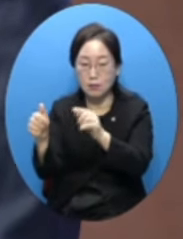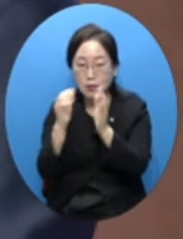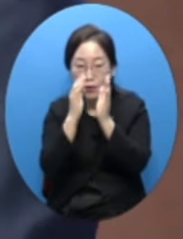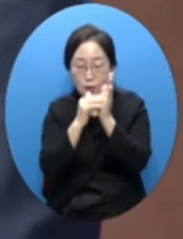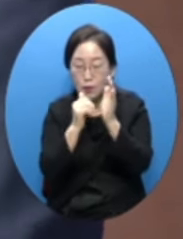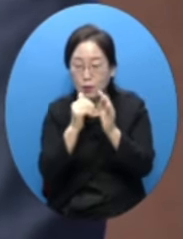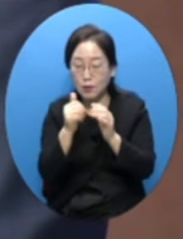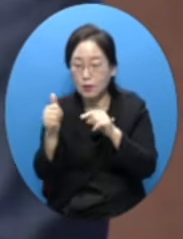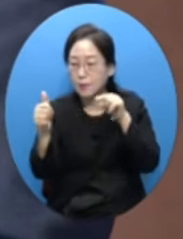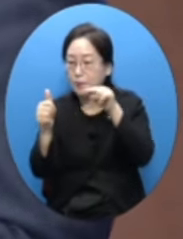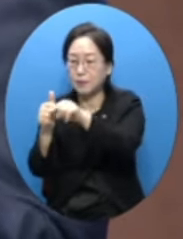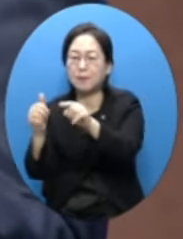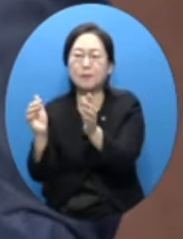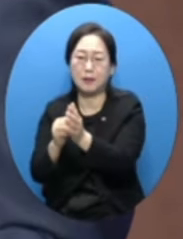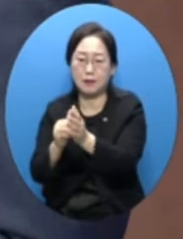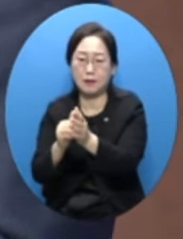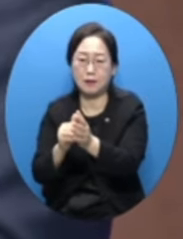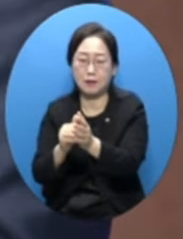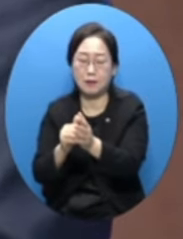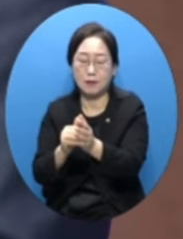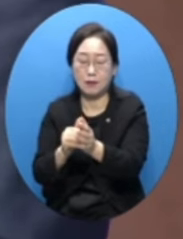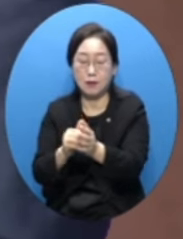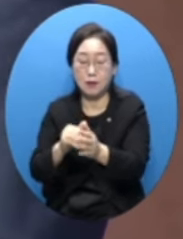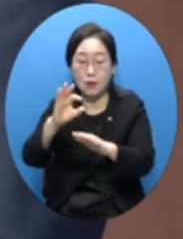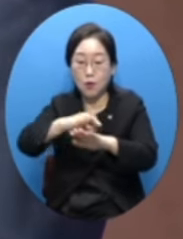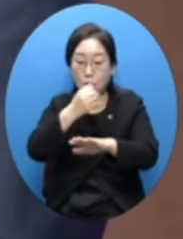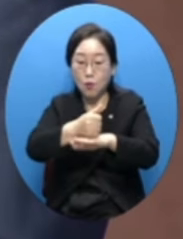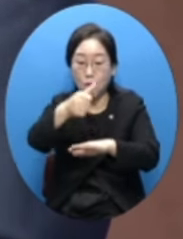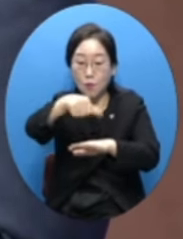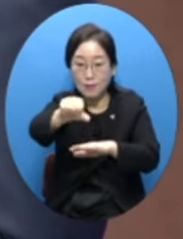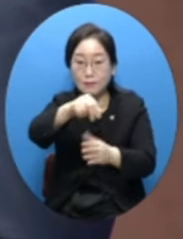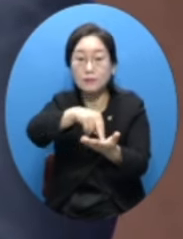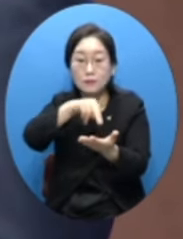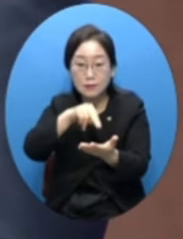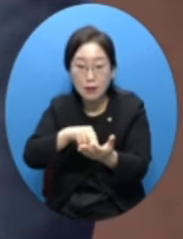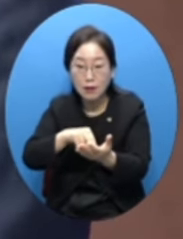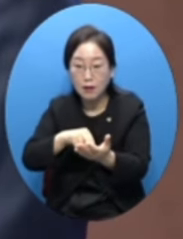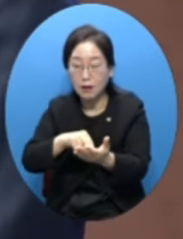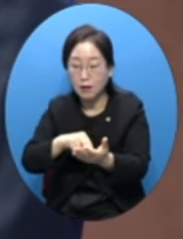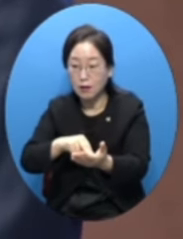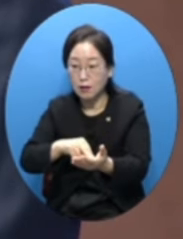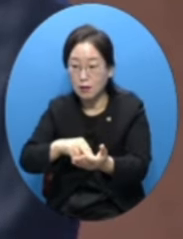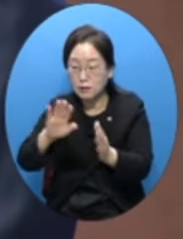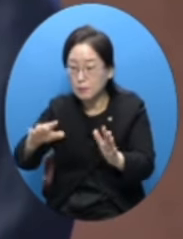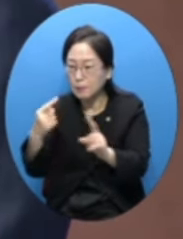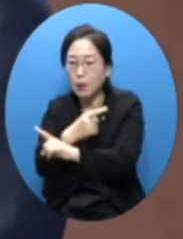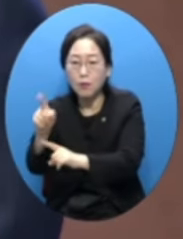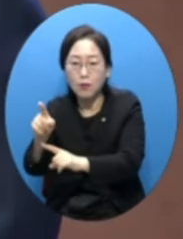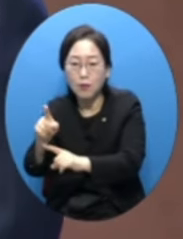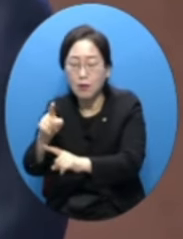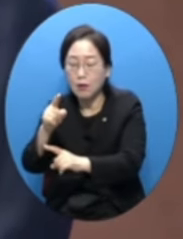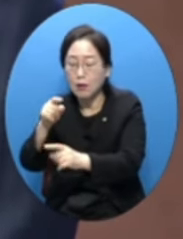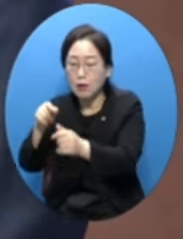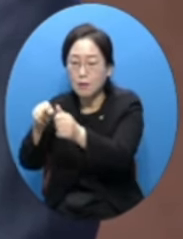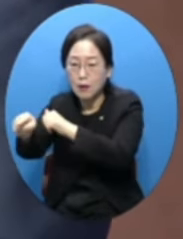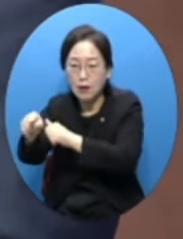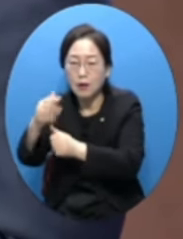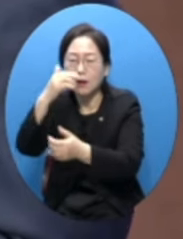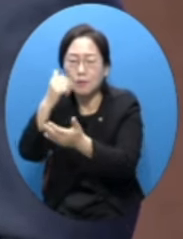죽였습니다. 그는 하루아침에 왕자의 신분에서 살인자, 범죄자, 도망자의